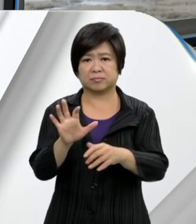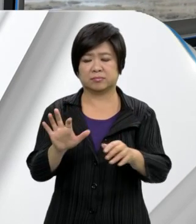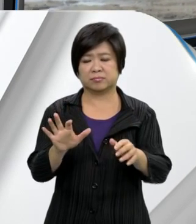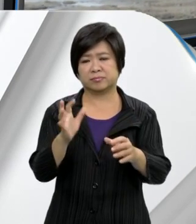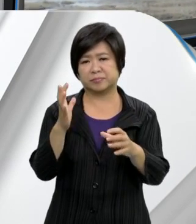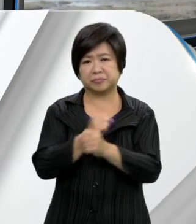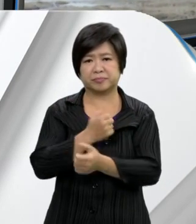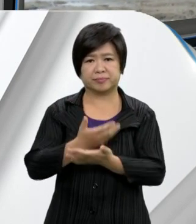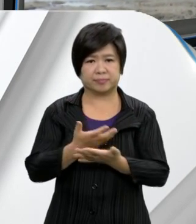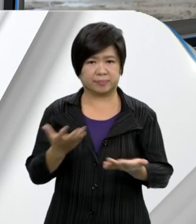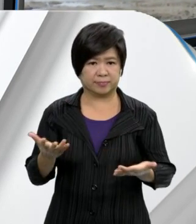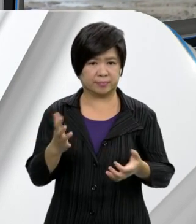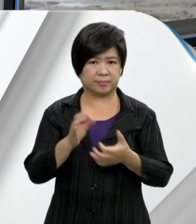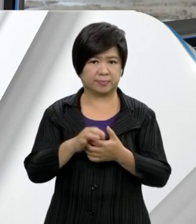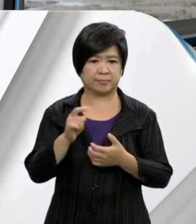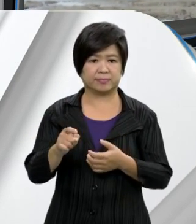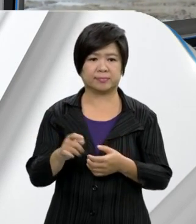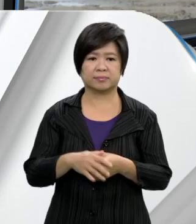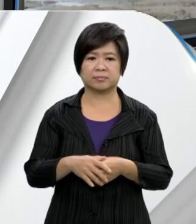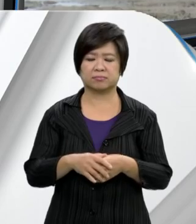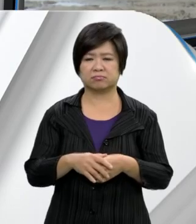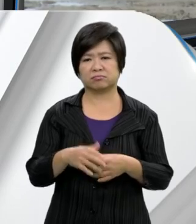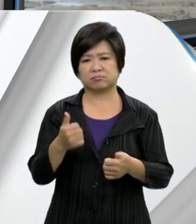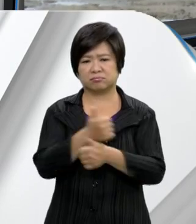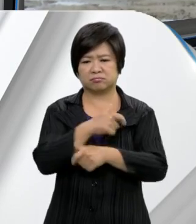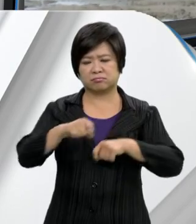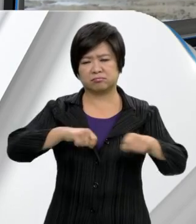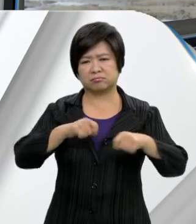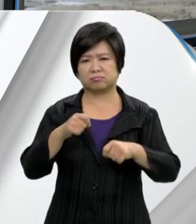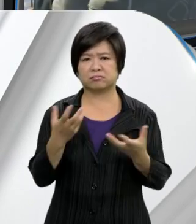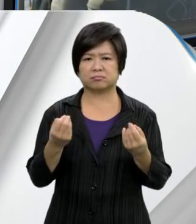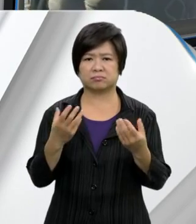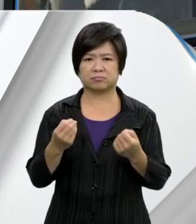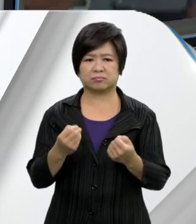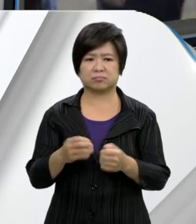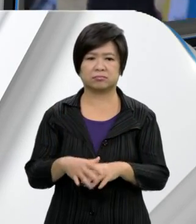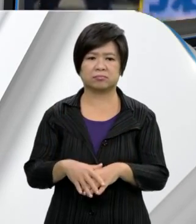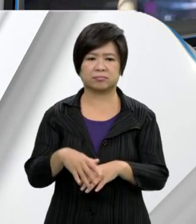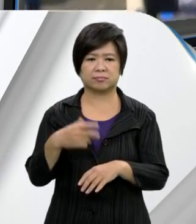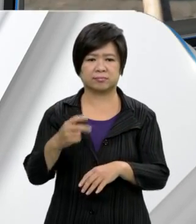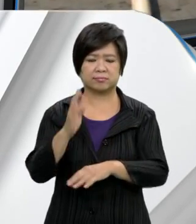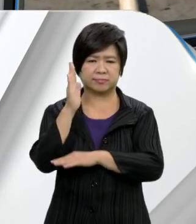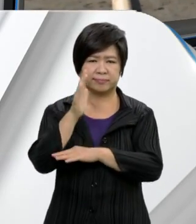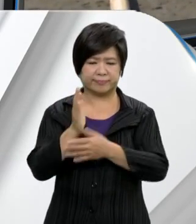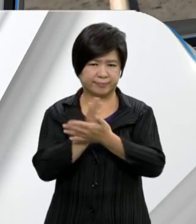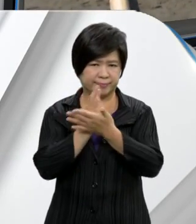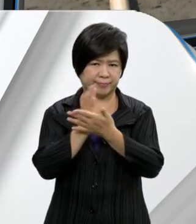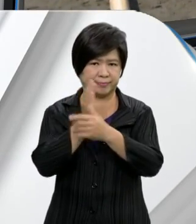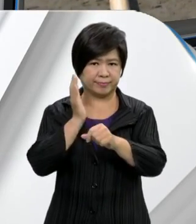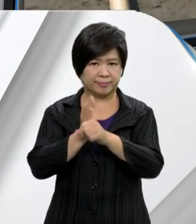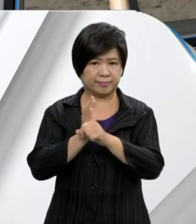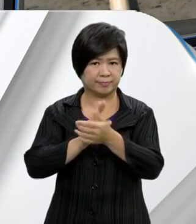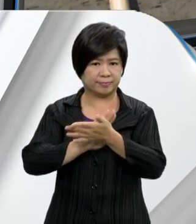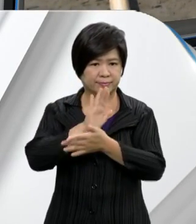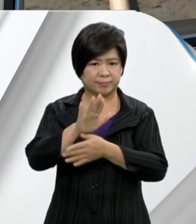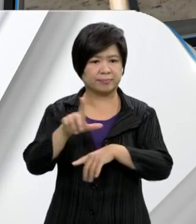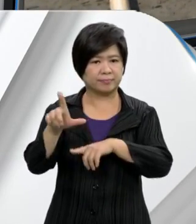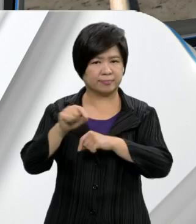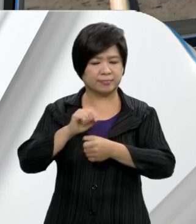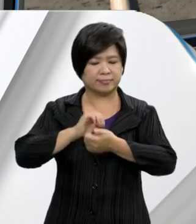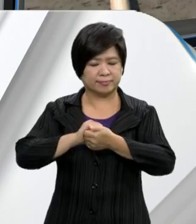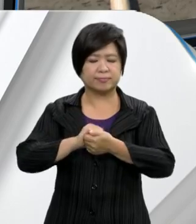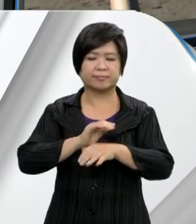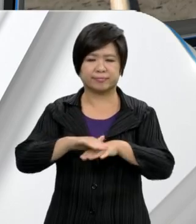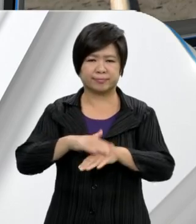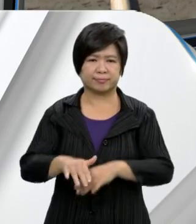示，贯通重组立下摩台铁方案，环保局很多个顺利环评论。为了为遵照建议的结